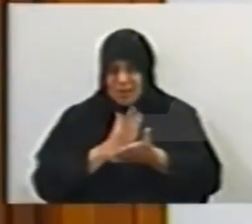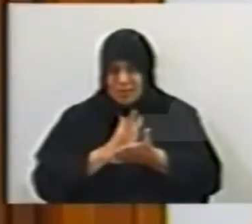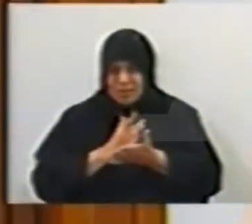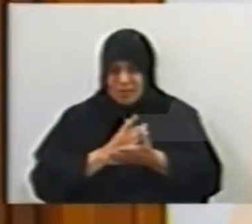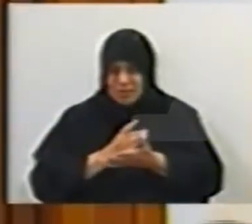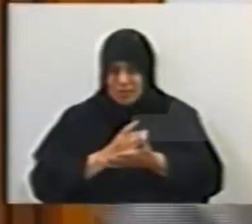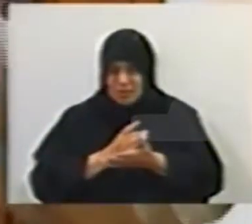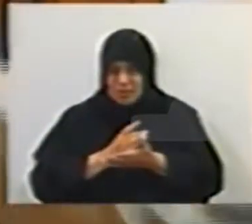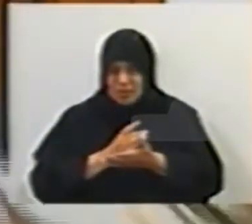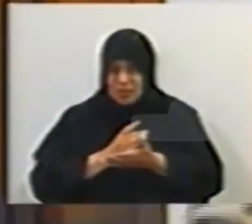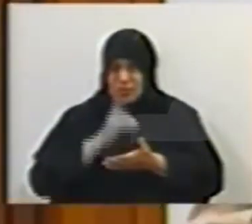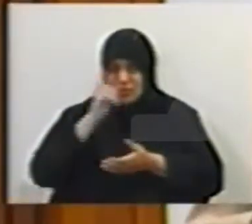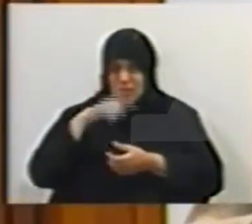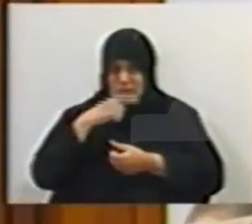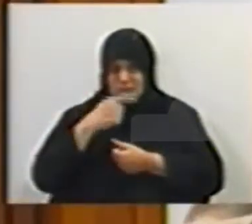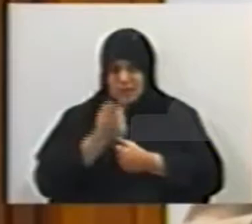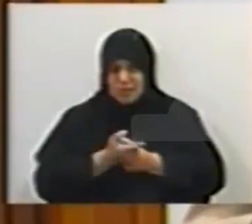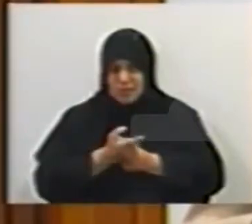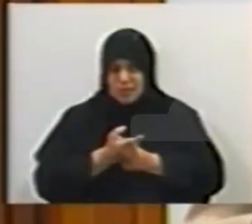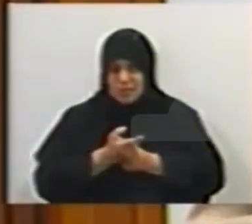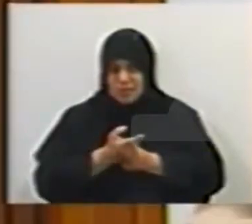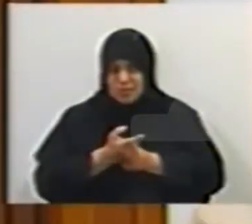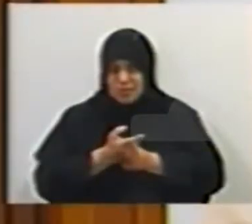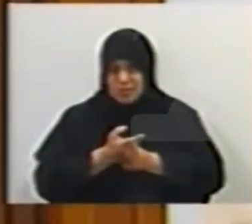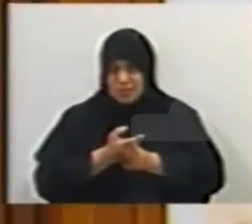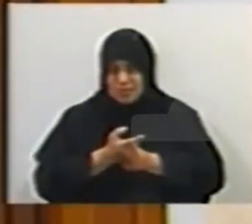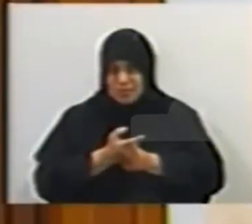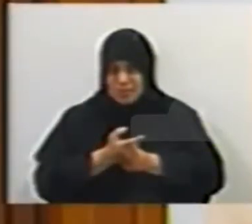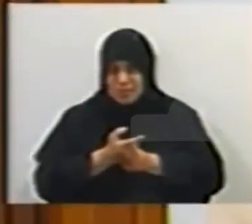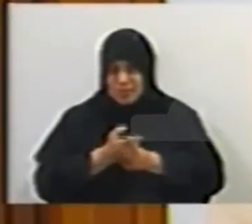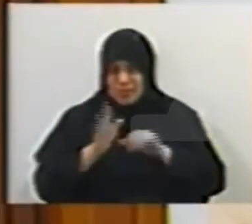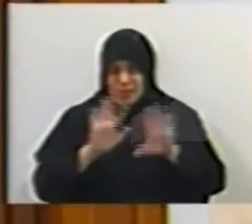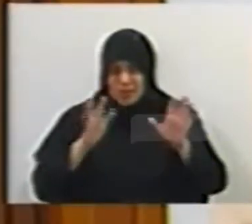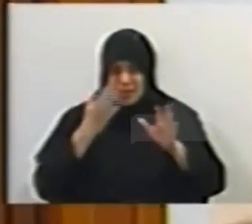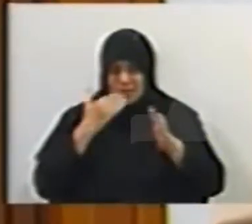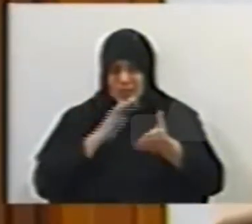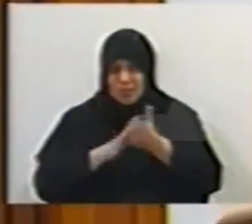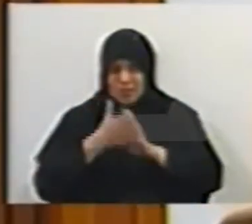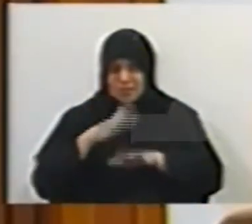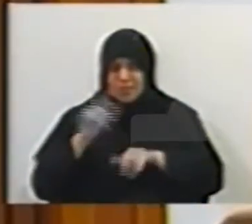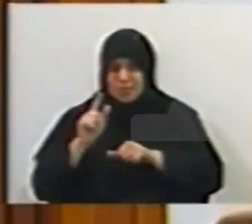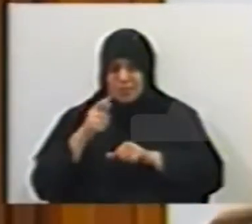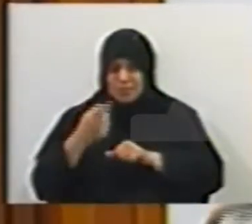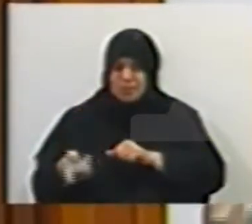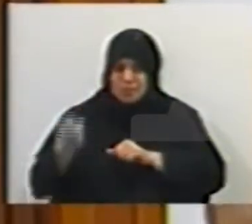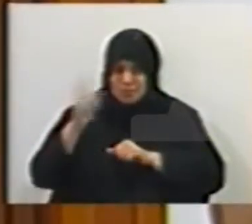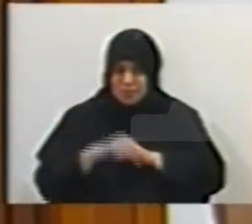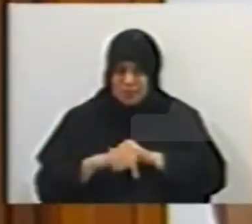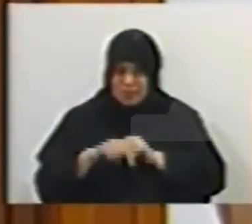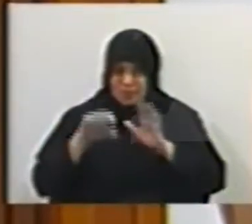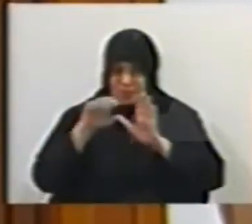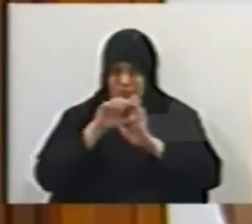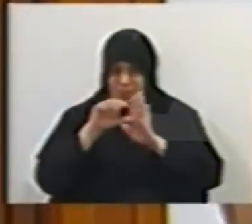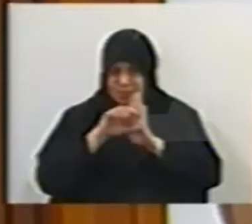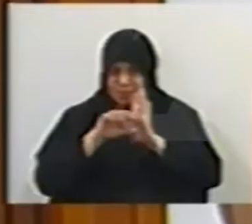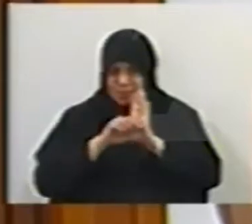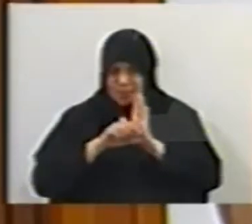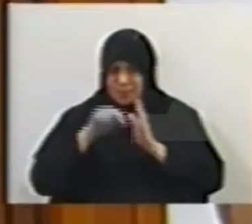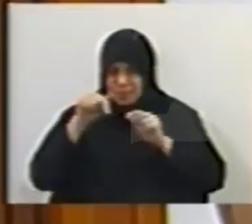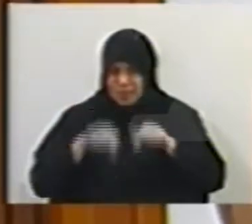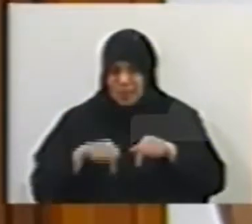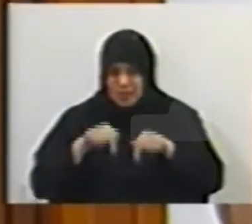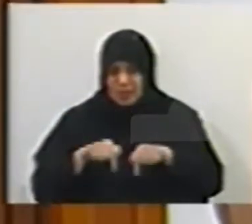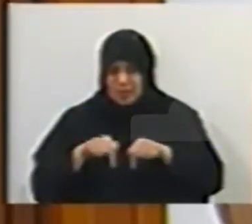الله يغفر ذلك الا يشرك به، معناته ما في. فبالتالي هنا النصوص الموجودة لانها